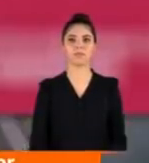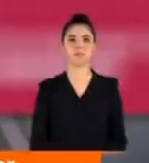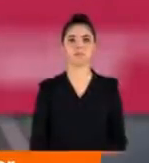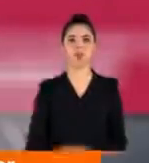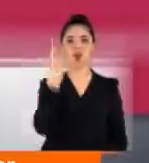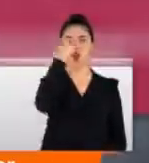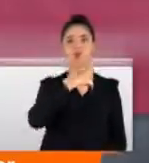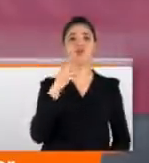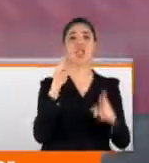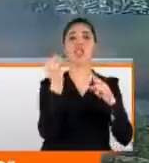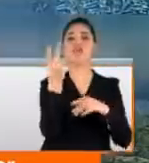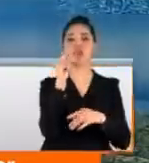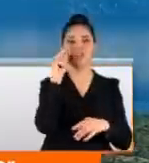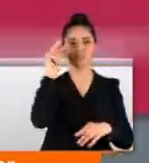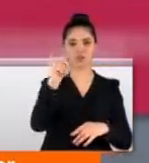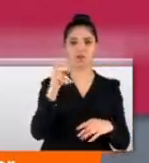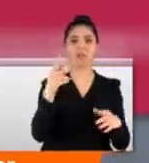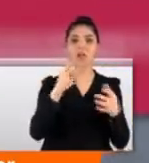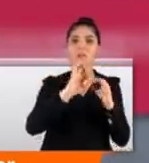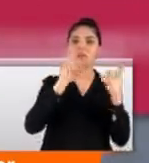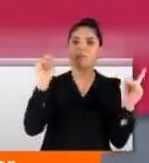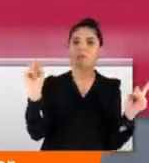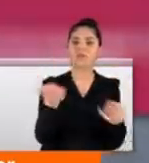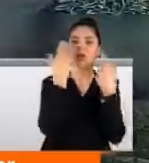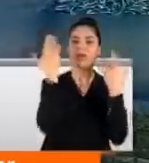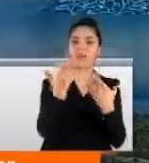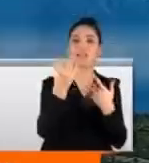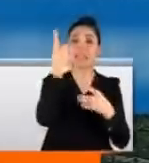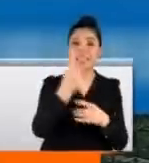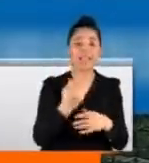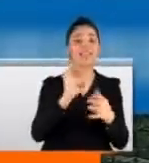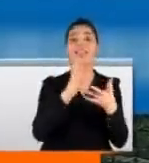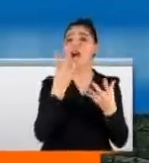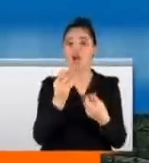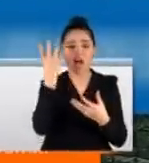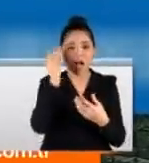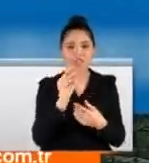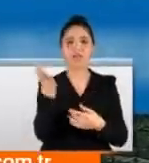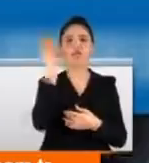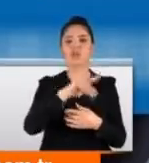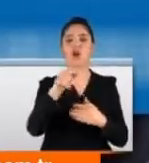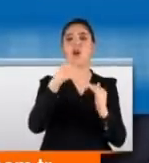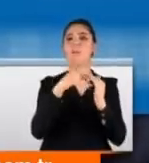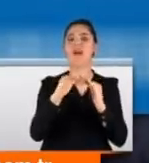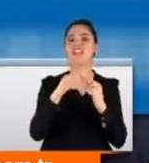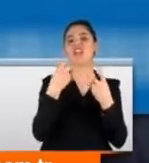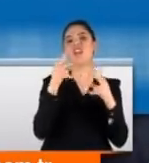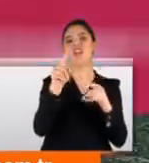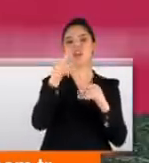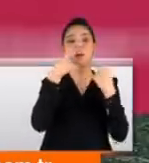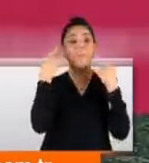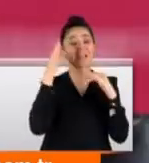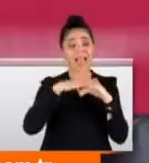Yüzünde virüs simgesini görenler neye uğradığını şaşırdı. İlk anda ne olduğunu anlam veremeseler de mesaj çok açıktı. Maskeni